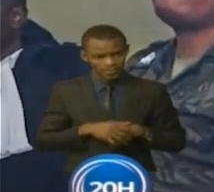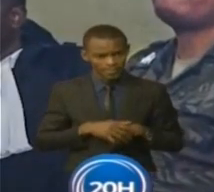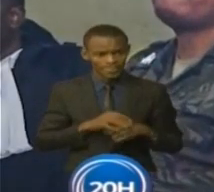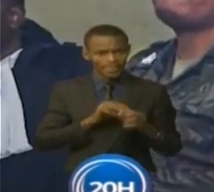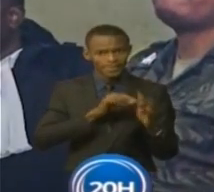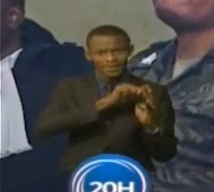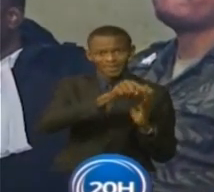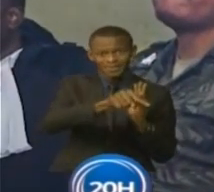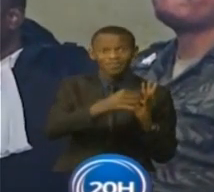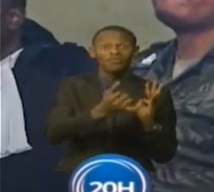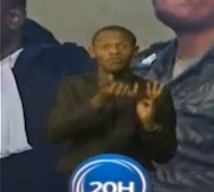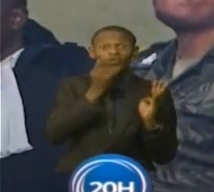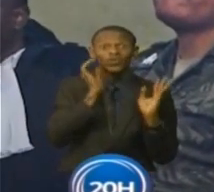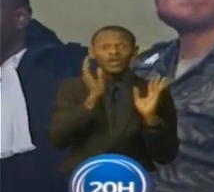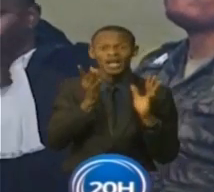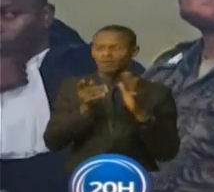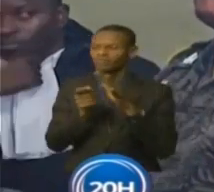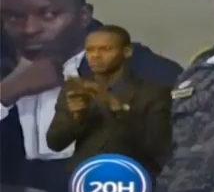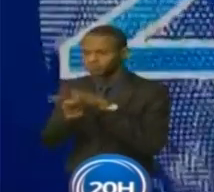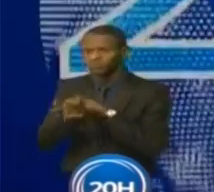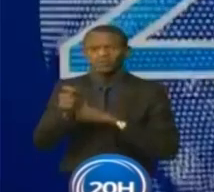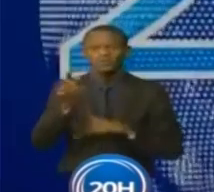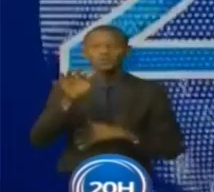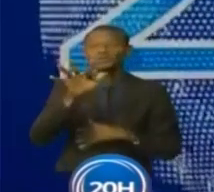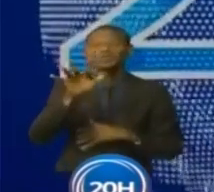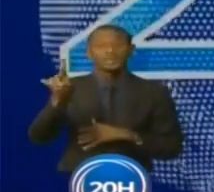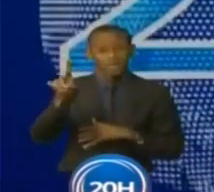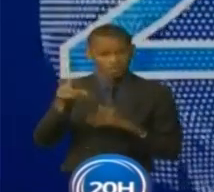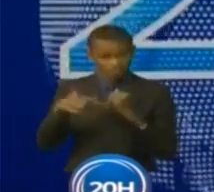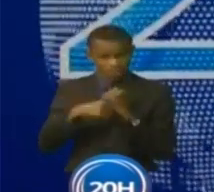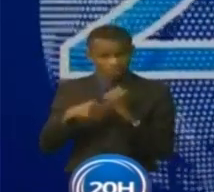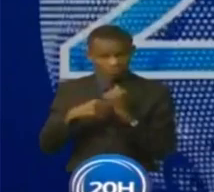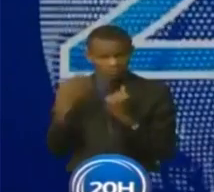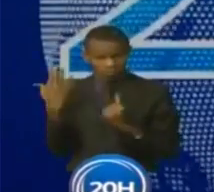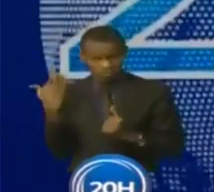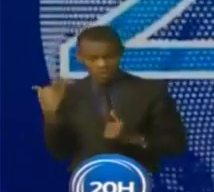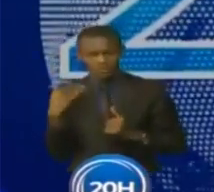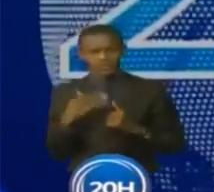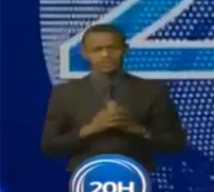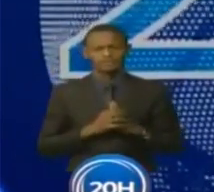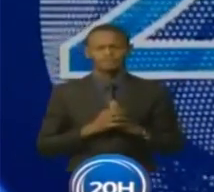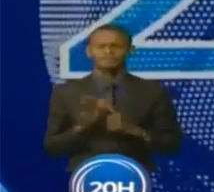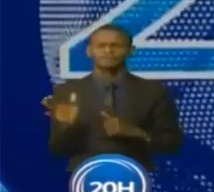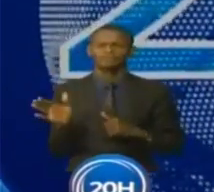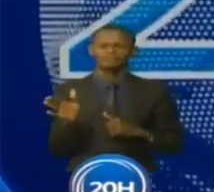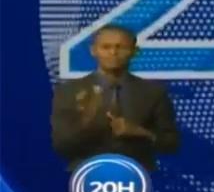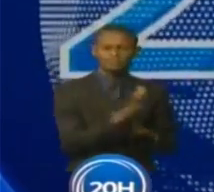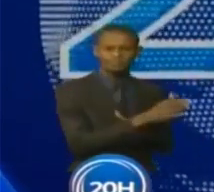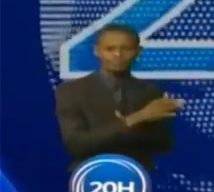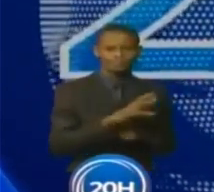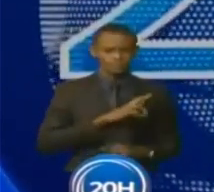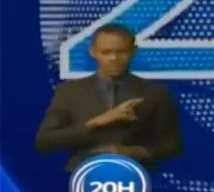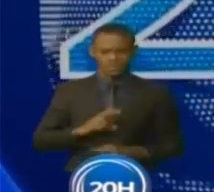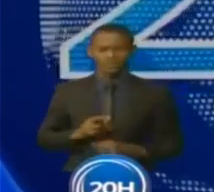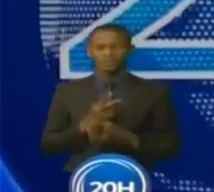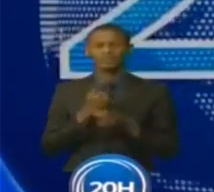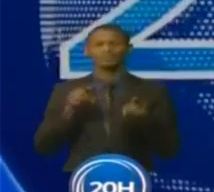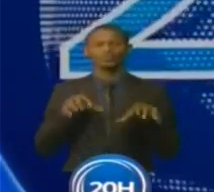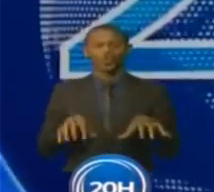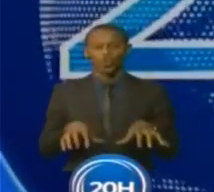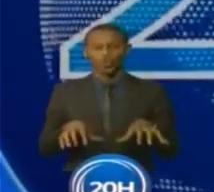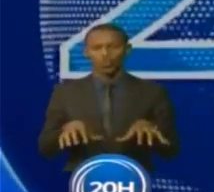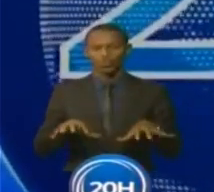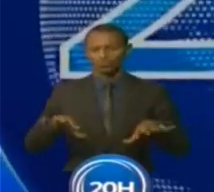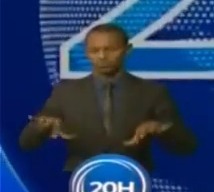51 victimes dans le rang Wazalendo. La RDC a pris la présidence du conseil